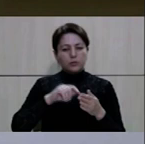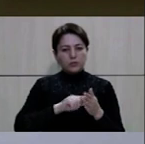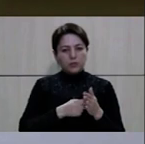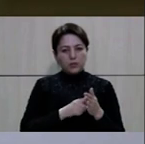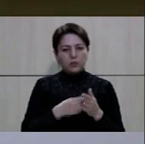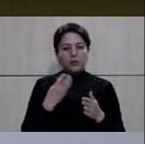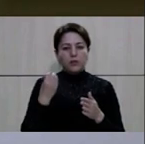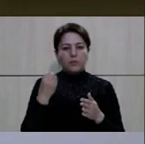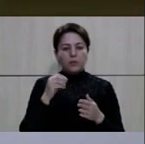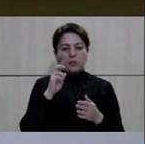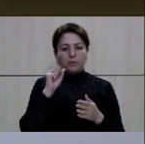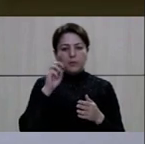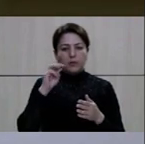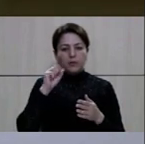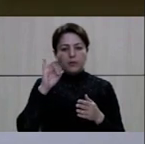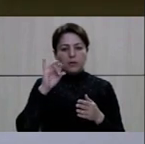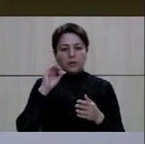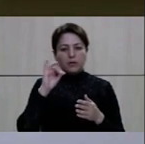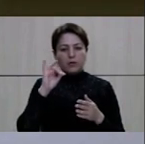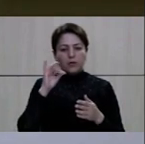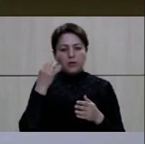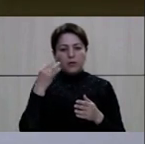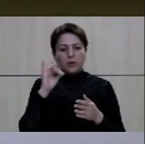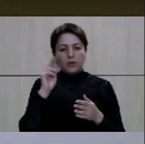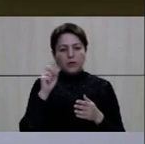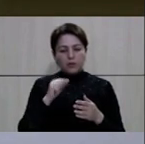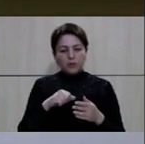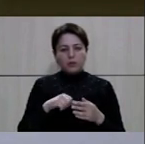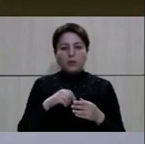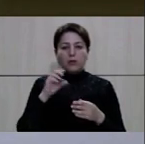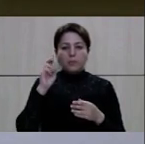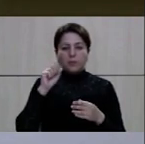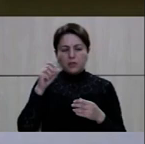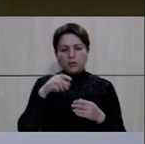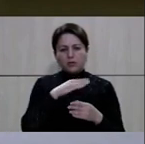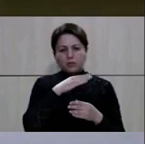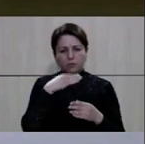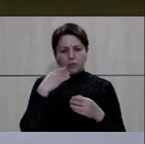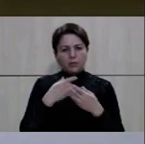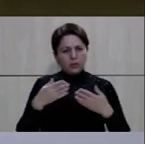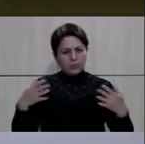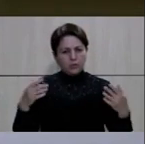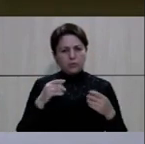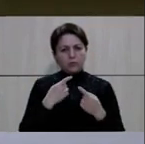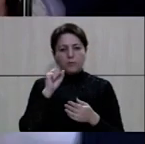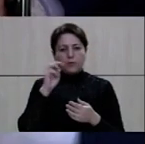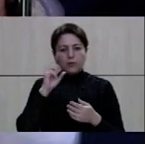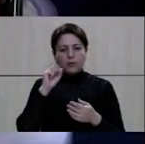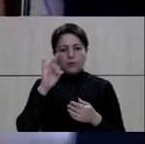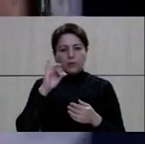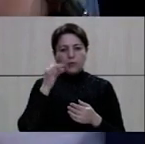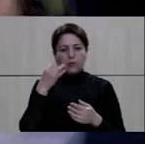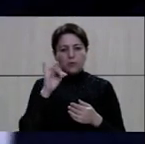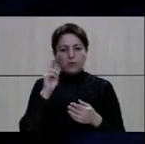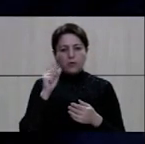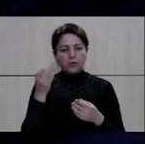batareykamiz. Yuqori ta'kidlab o'tganimdek, batareykaning turlari har xil bo'ladi. Ya'ni kam quvvatli, ya'ni kam kuchlanishga ega bo'lgan batareykalar bizga boya